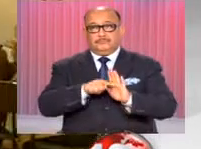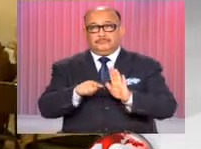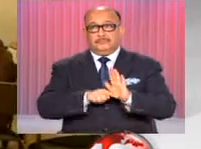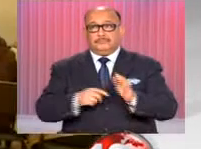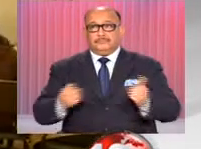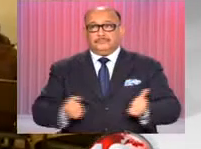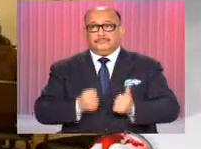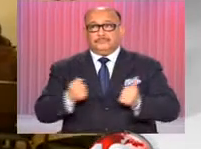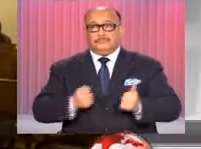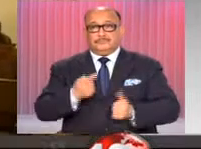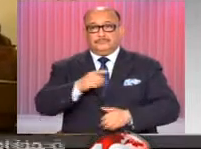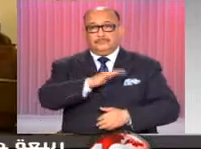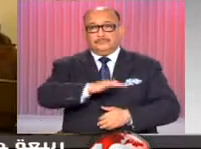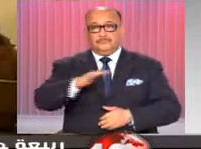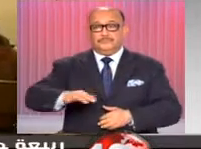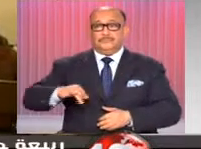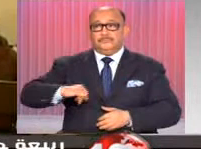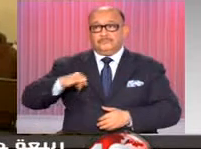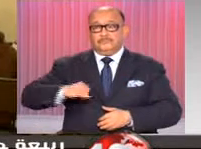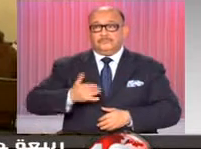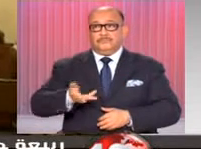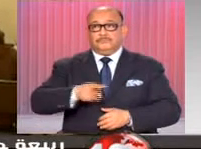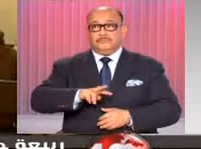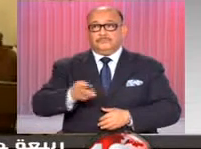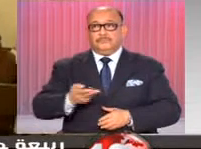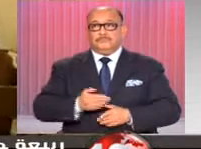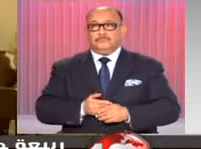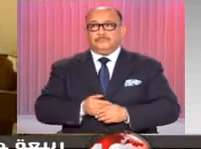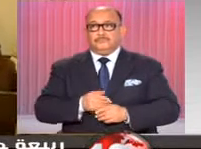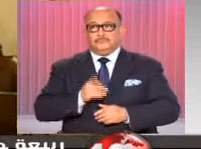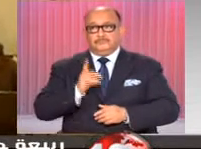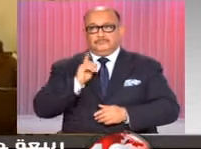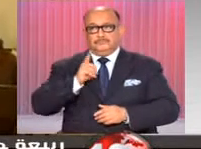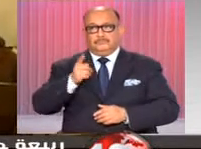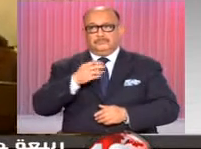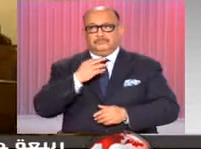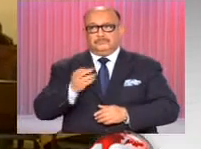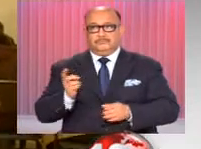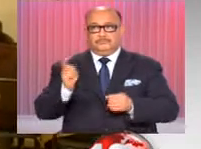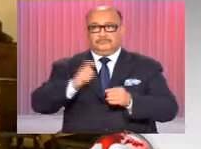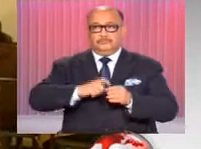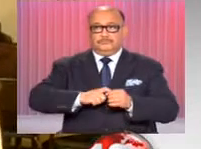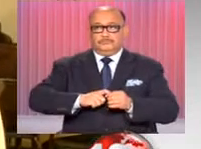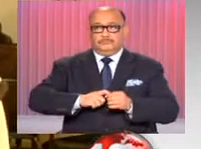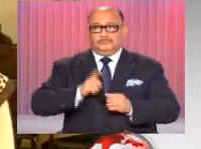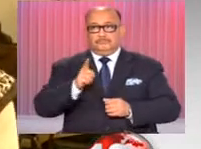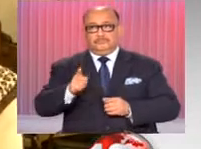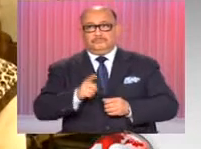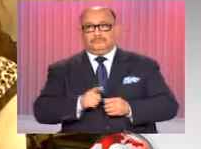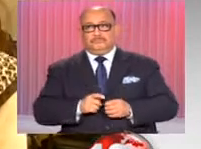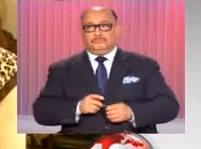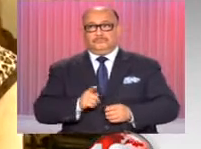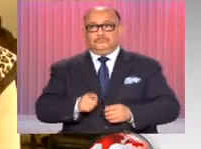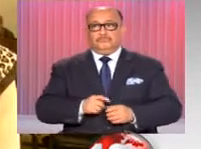القصيرة. كانت مشاركة مفيدة برشا بيسكو تعرفنا على برشا عبيد برشا شعراء برشا